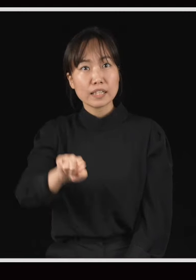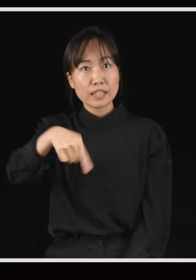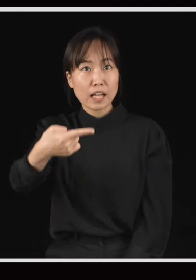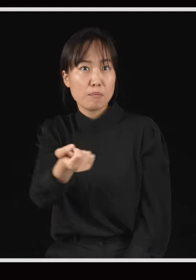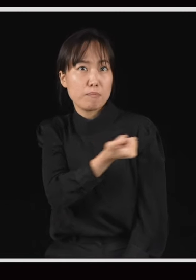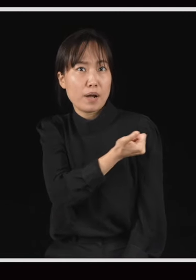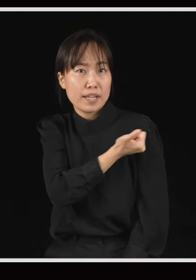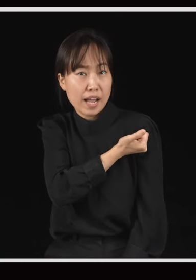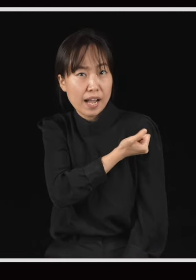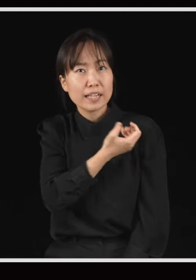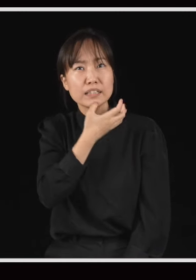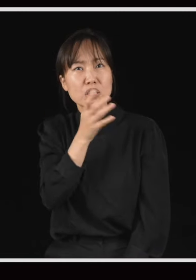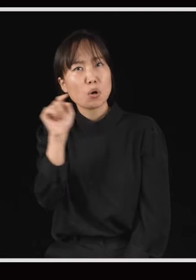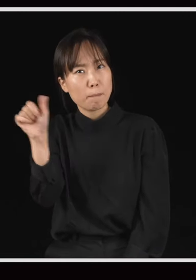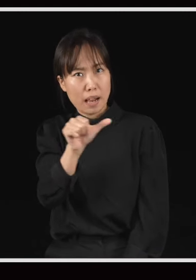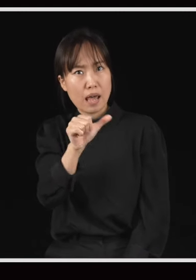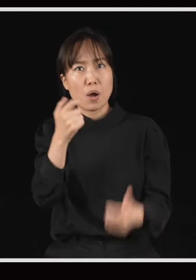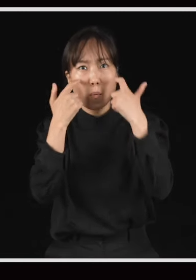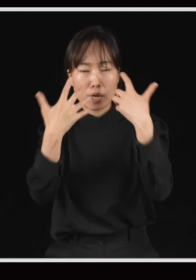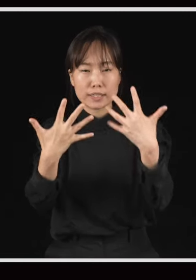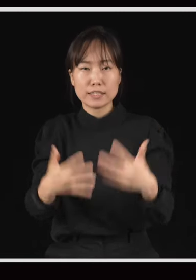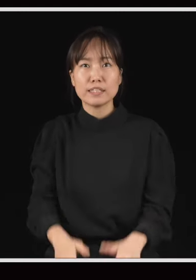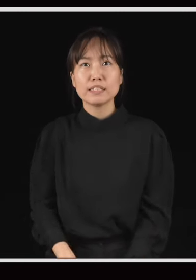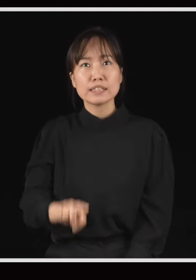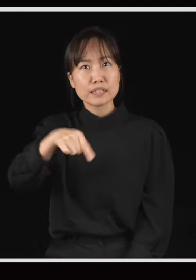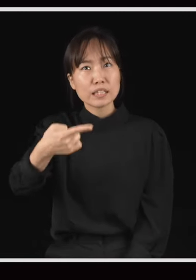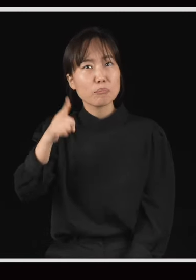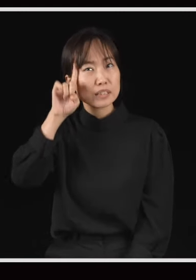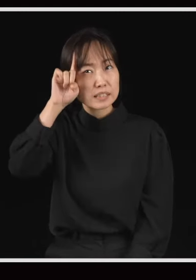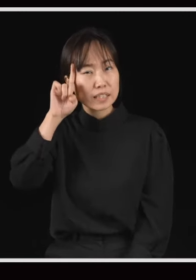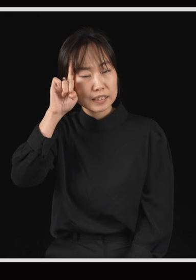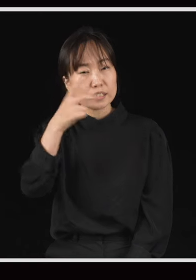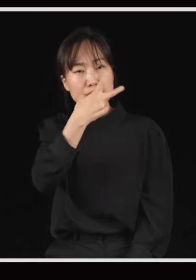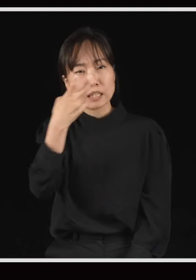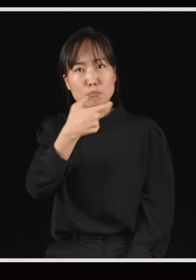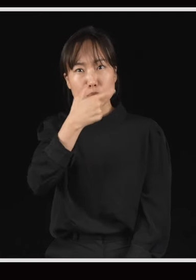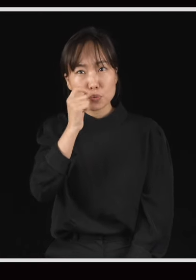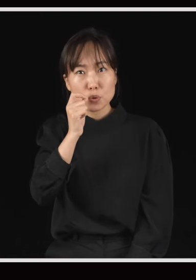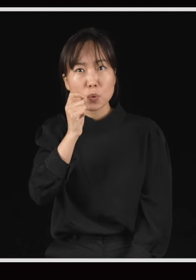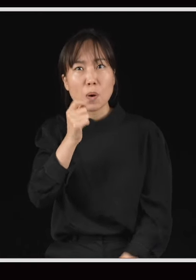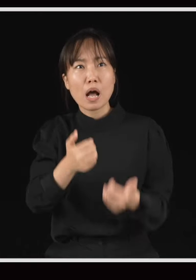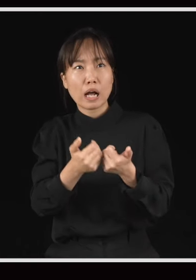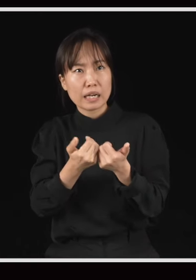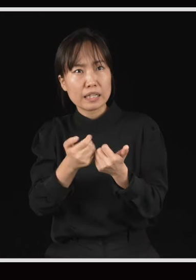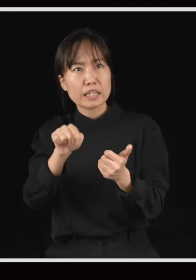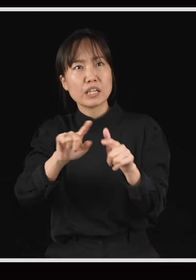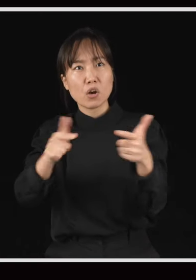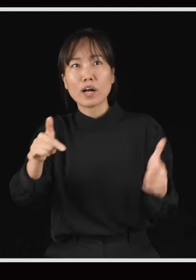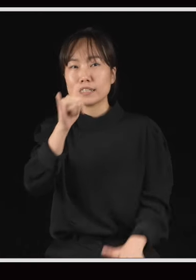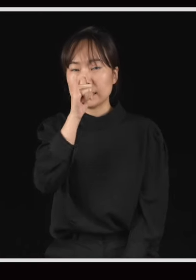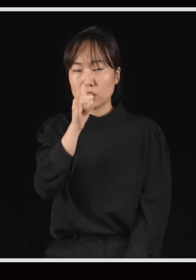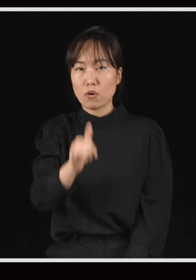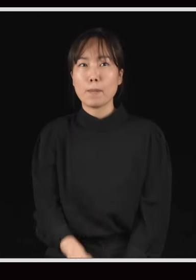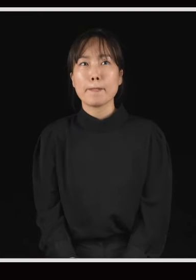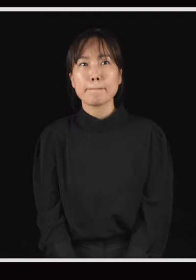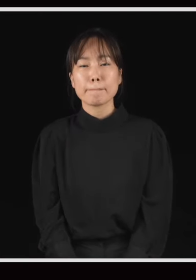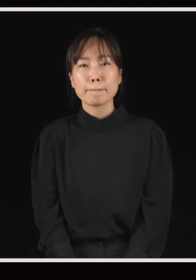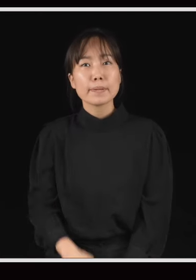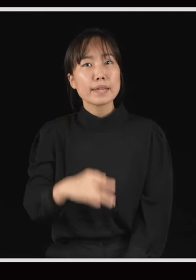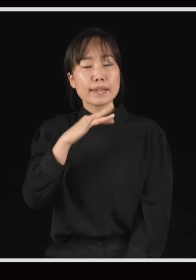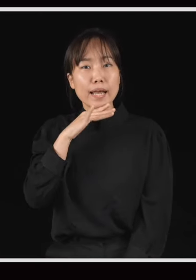알려졌죠. 그 다음에 정신적 스트레스, 그리고 수면 부족, 왜곡된 인간관계 이런 것들이 알려져 있고요. 이런 것들을